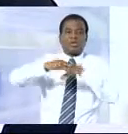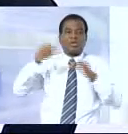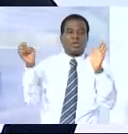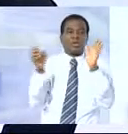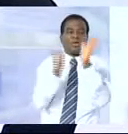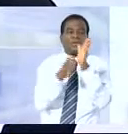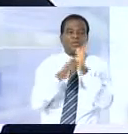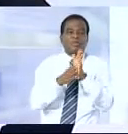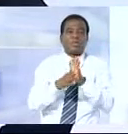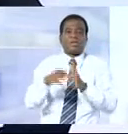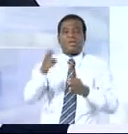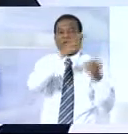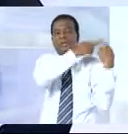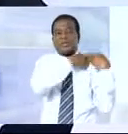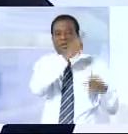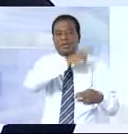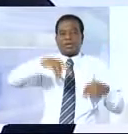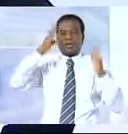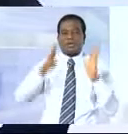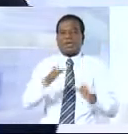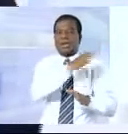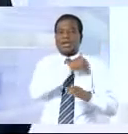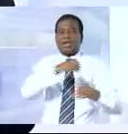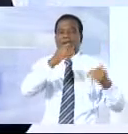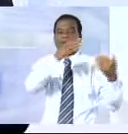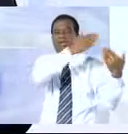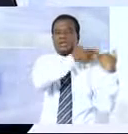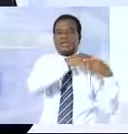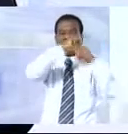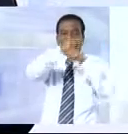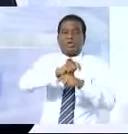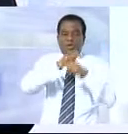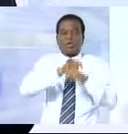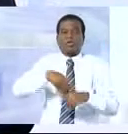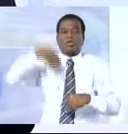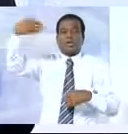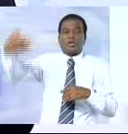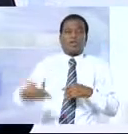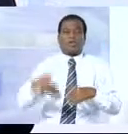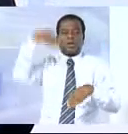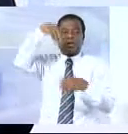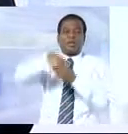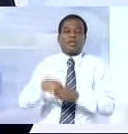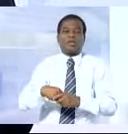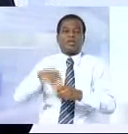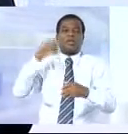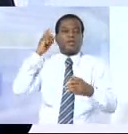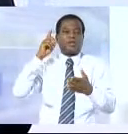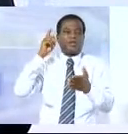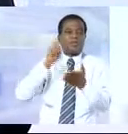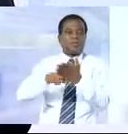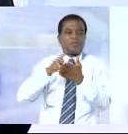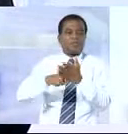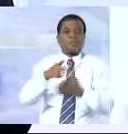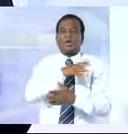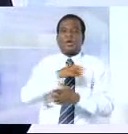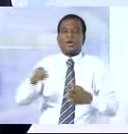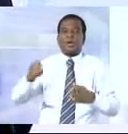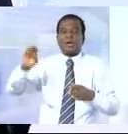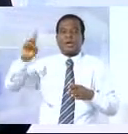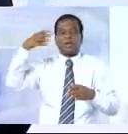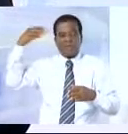Les guides religieux et chefs traditionnels se sont invités dans le débat. Ils ont mis face à face le ministère de l'Éducation nationale et de l'Enseignement technique